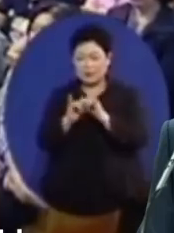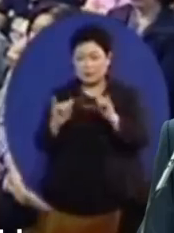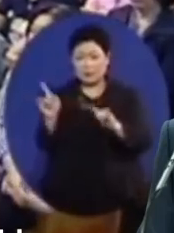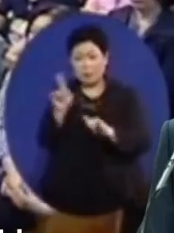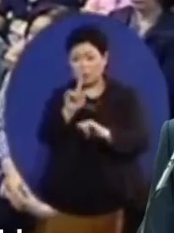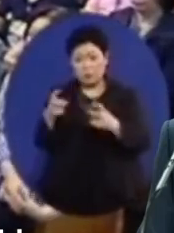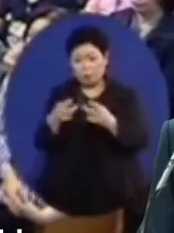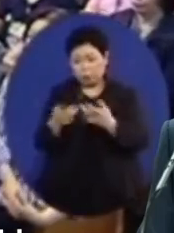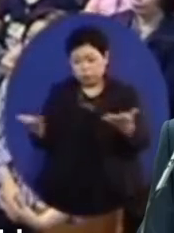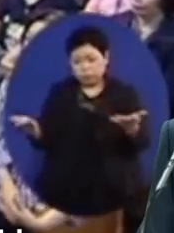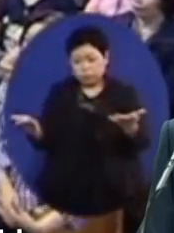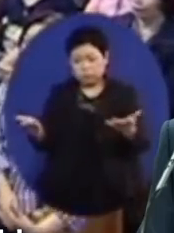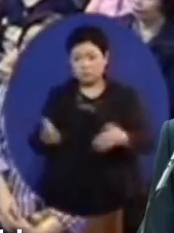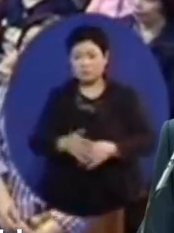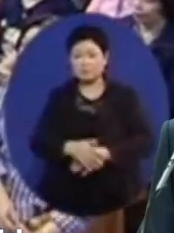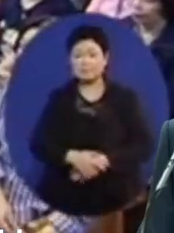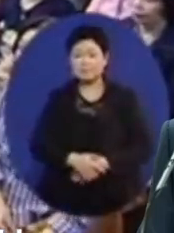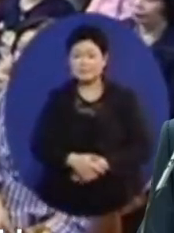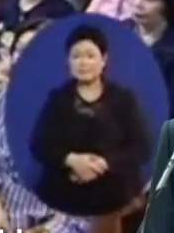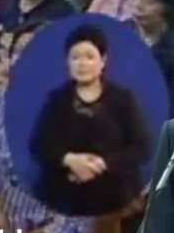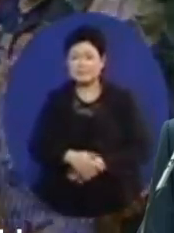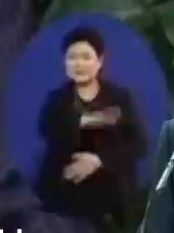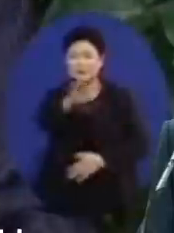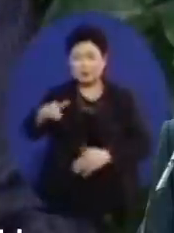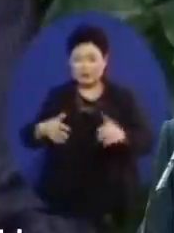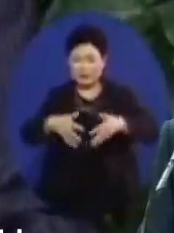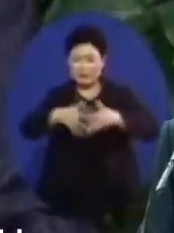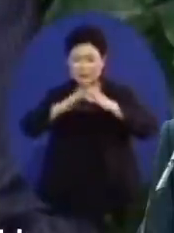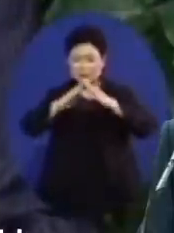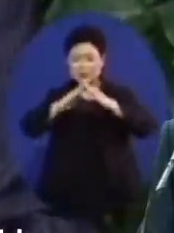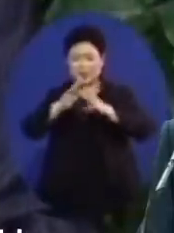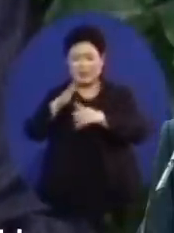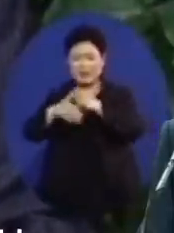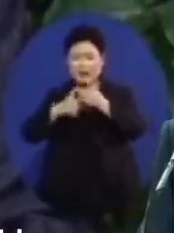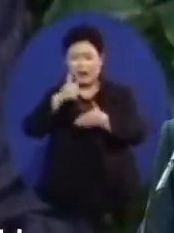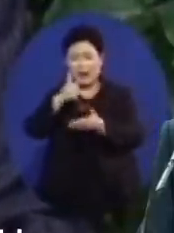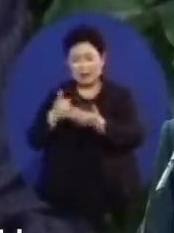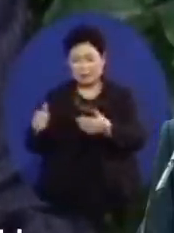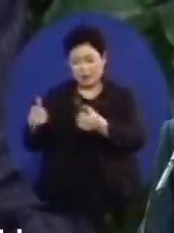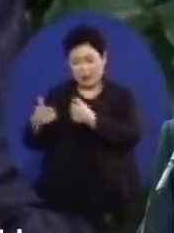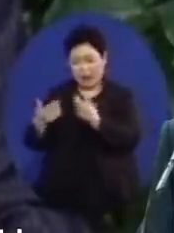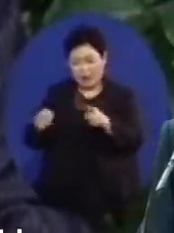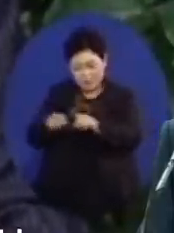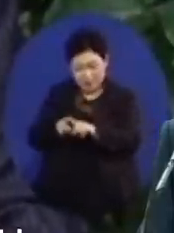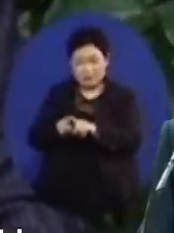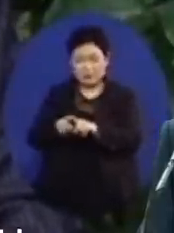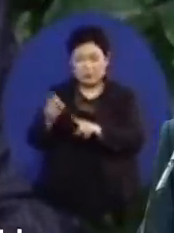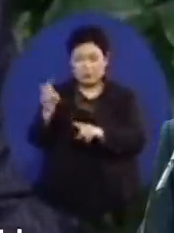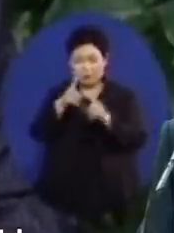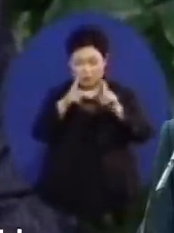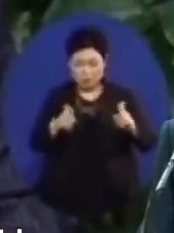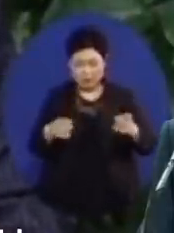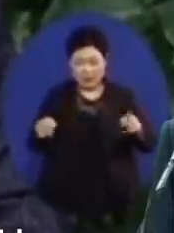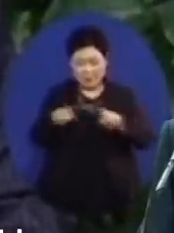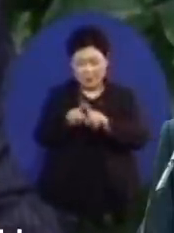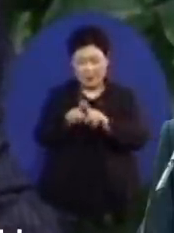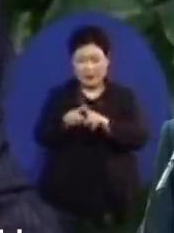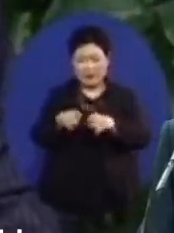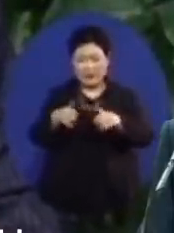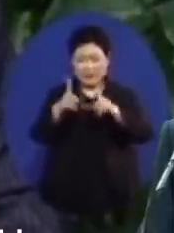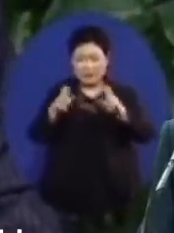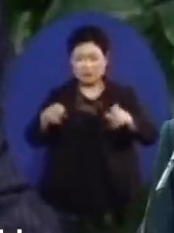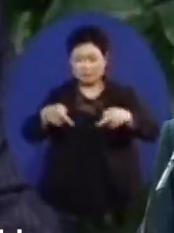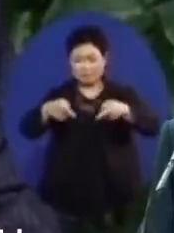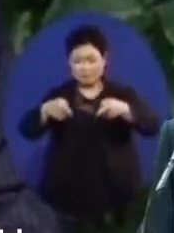어찌할 도리가 없습니다. 우리가 집을 짓는데 하나님이 같이 와서 지어주시고 성을 짓는데 하나님이 같이 와서 성을